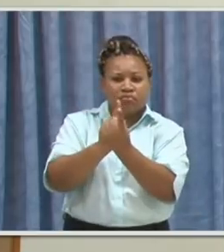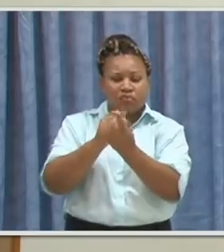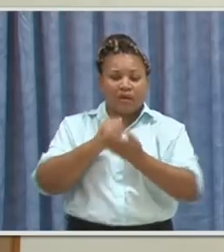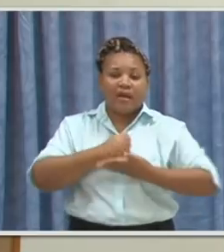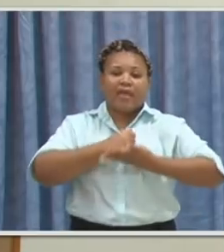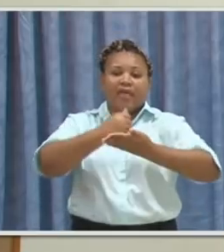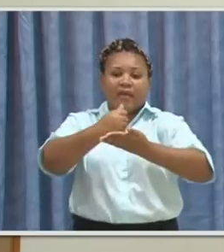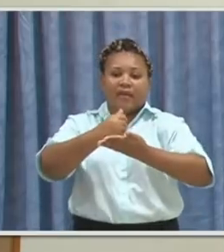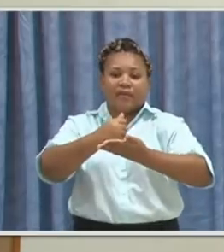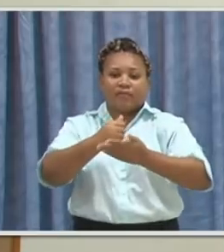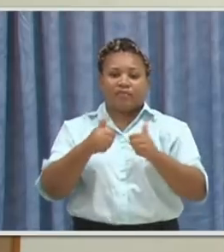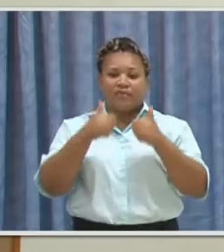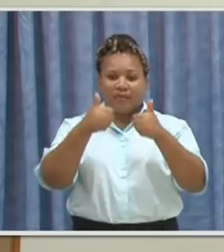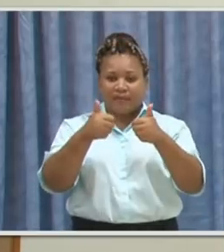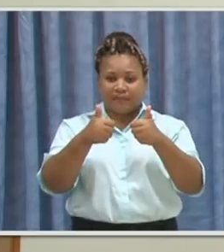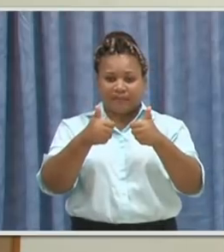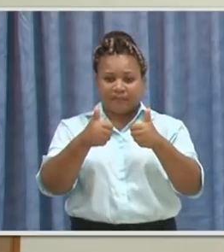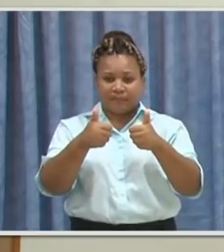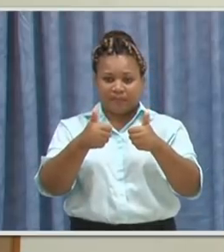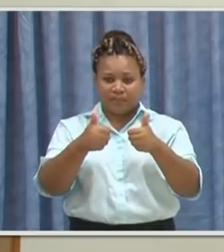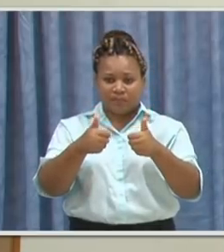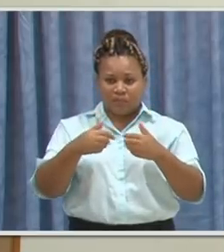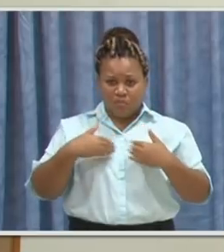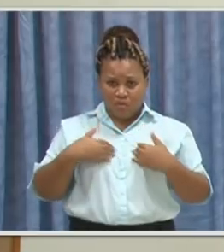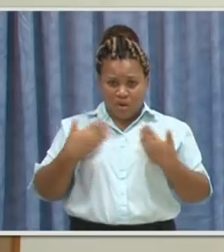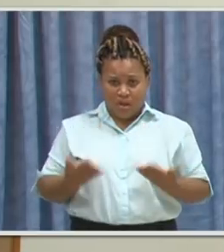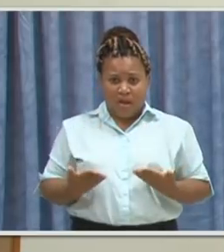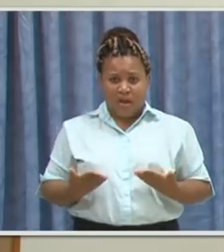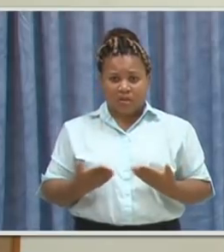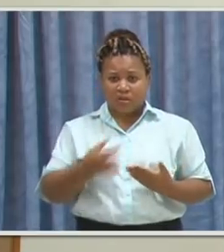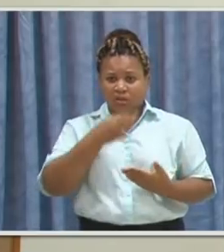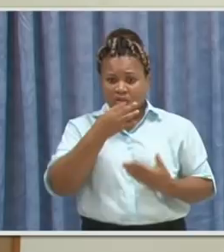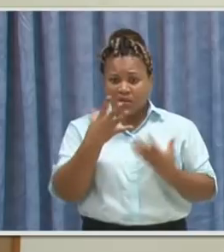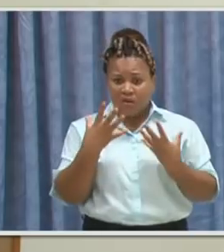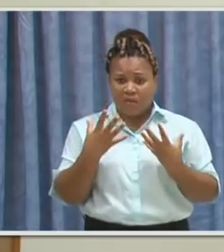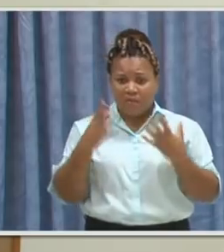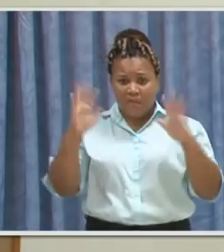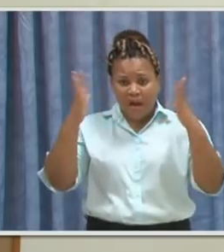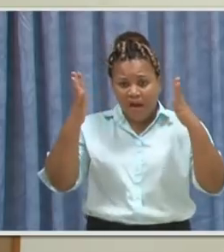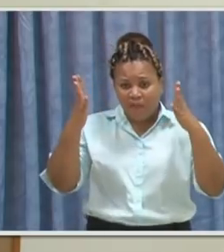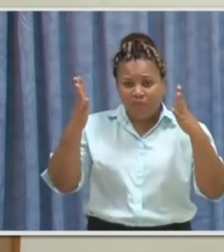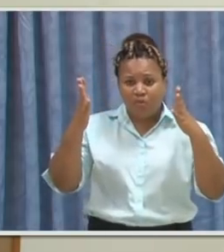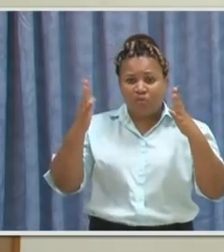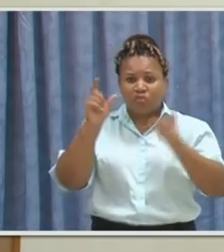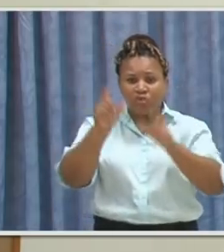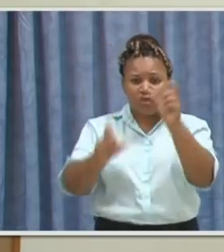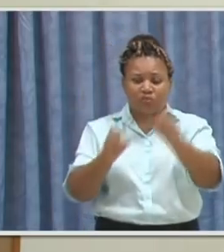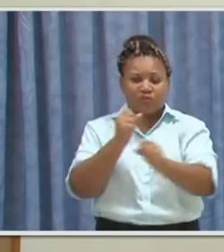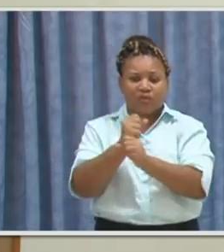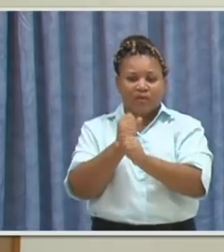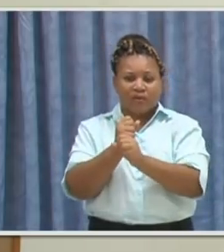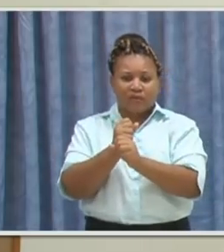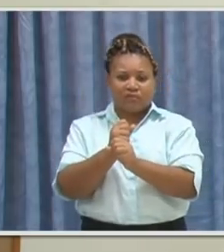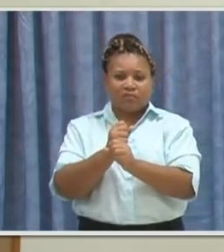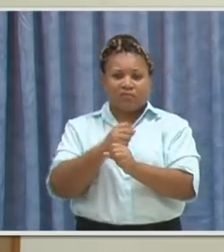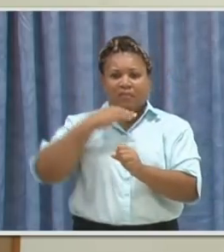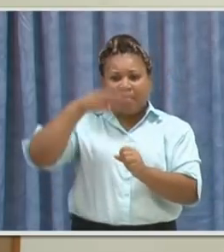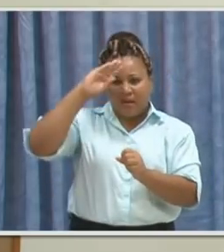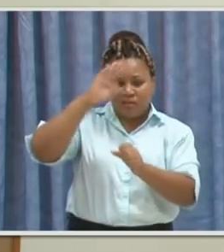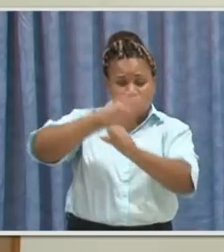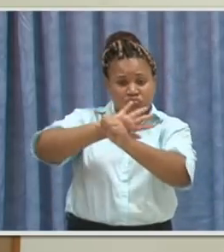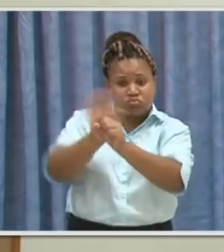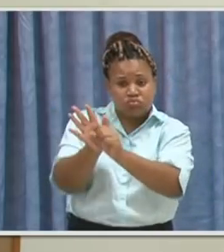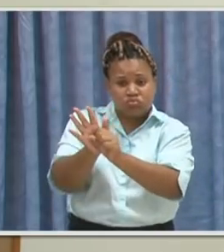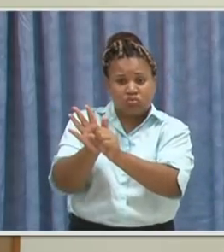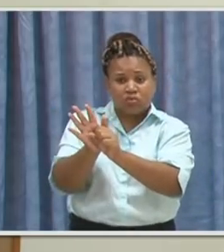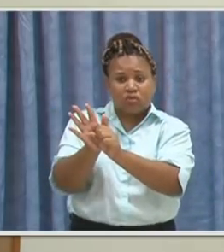sa team qui brave pour capable volontaire pour autres qui travaillent dans sans isolation pour son il est